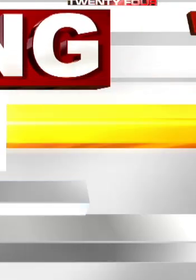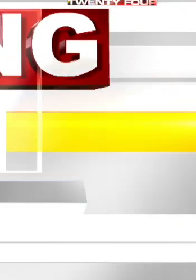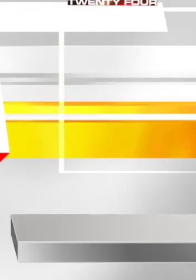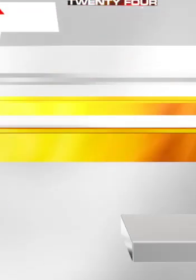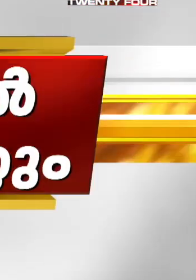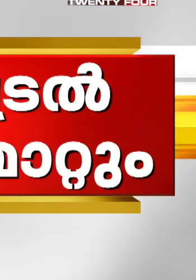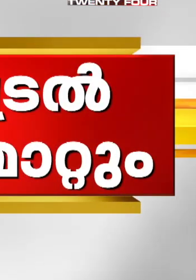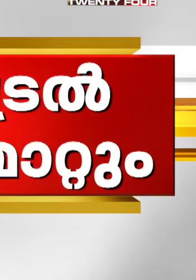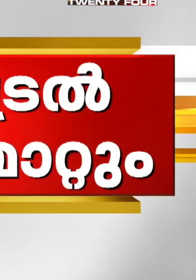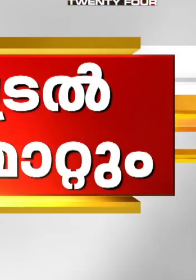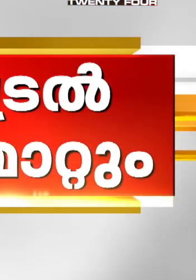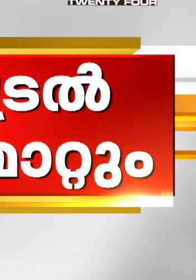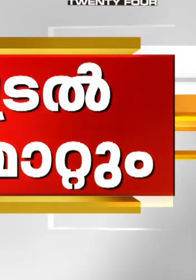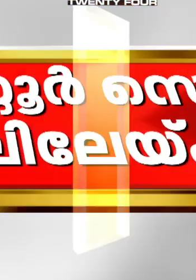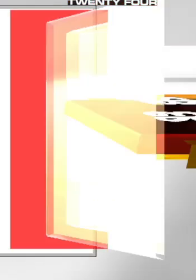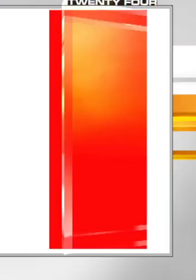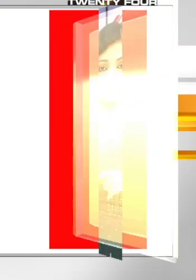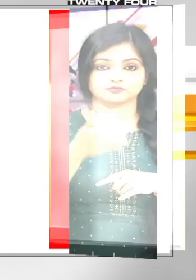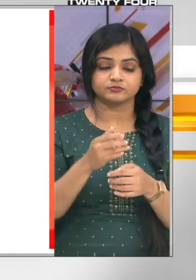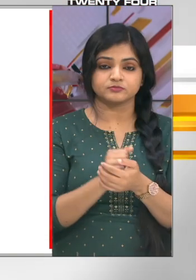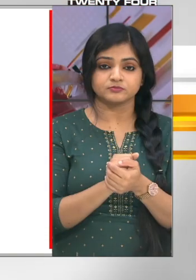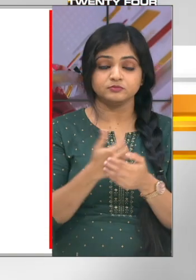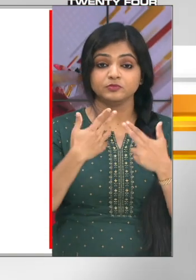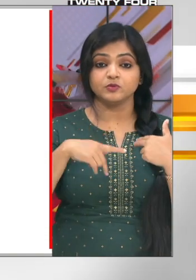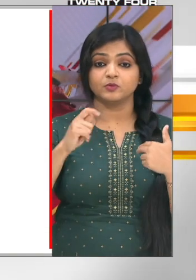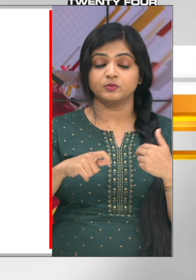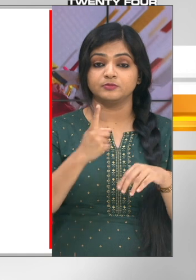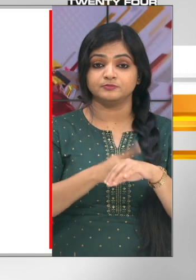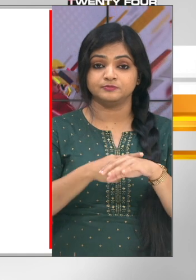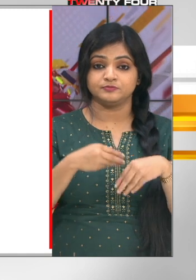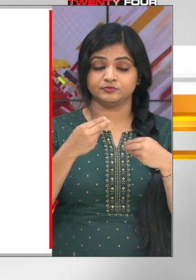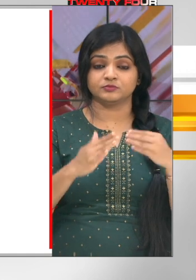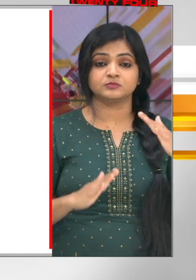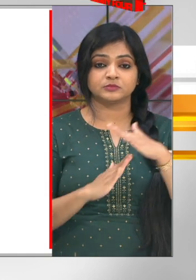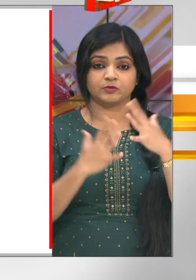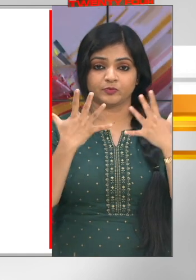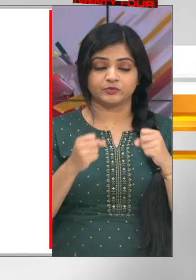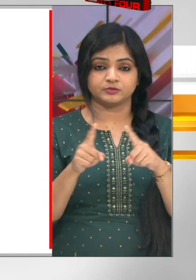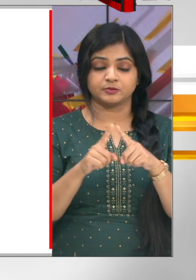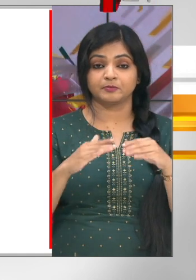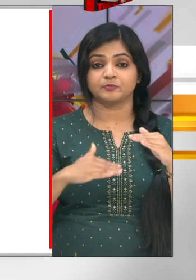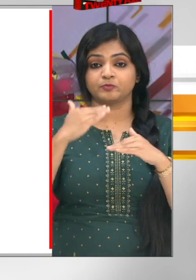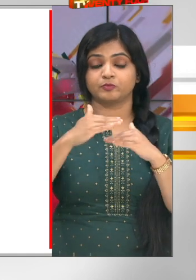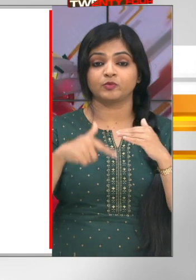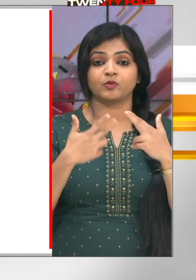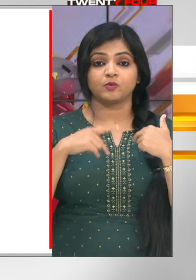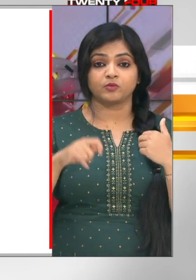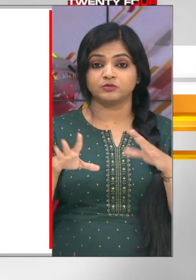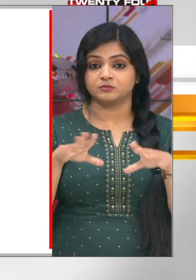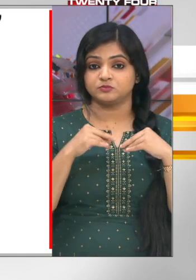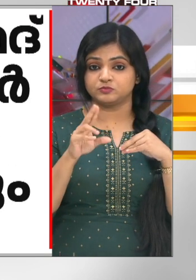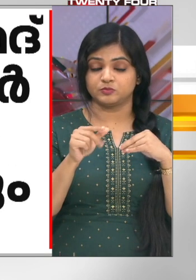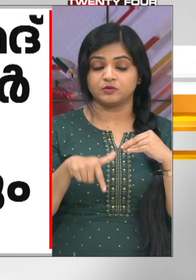വിധിച്ചത്. എന്തായാലും ഒരു പക്ഷേ ഈ കോടതിയിൽ ശിക്ഷാവിധി സ്റ്റേ ചെയ്യണമെന്ന ആവശ്യം മേൽക്കോടതിയിൽ അംഗീകരിക്കപ്പെട്ടില്ലെങ്കിൽ